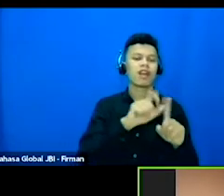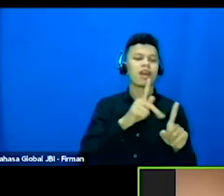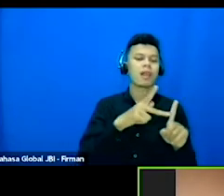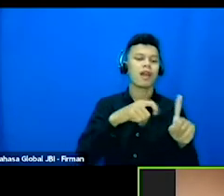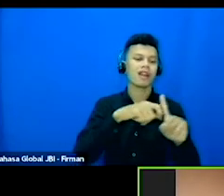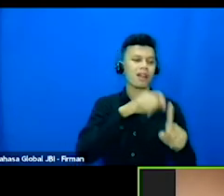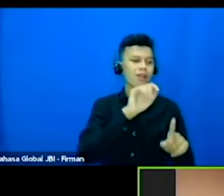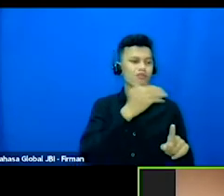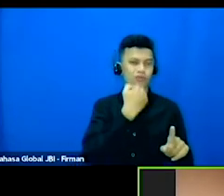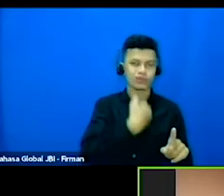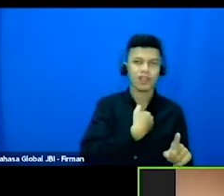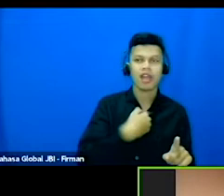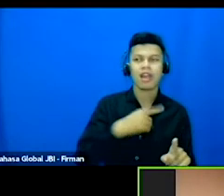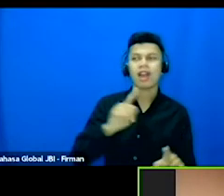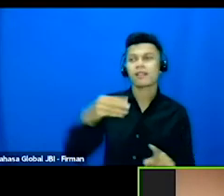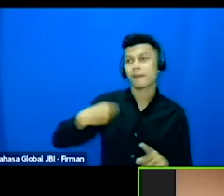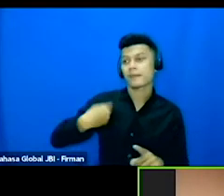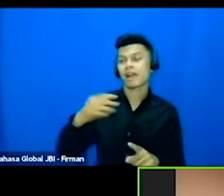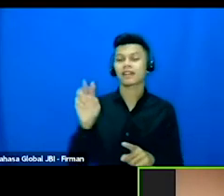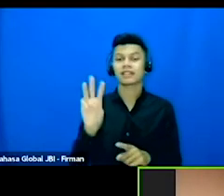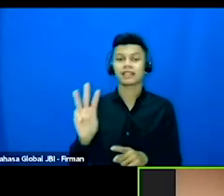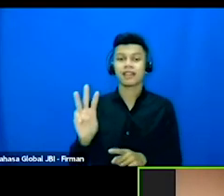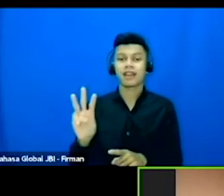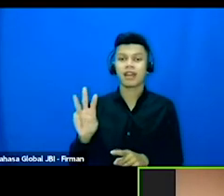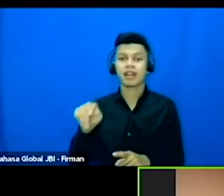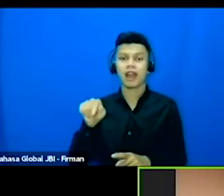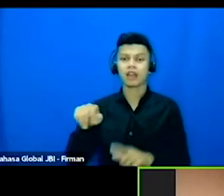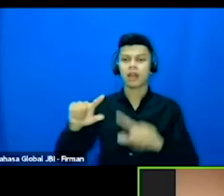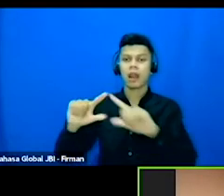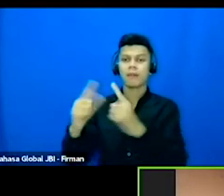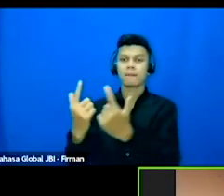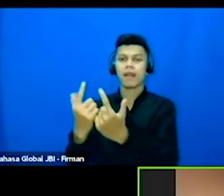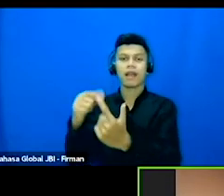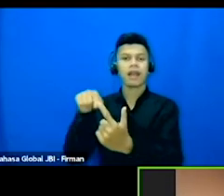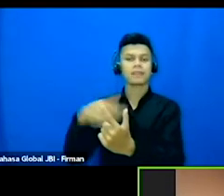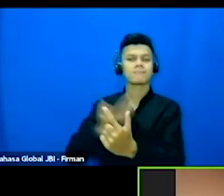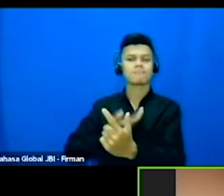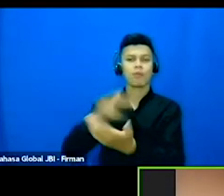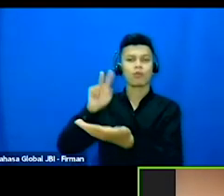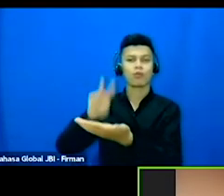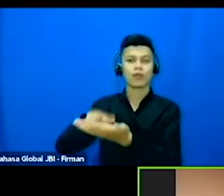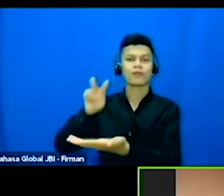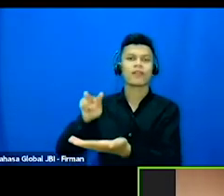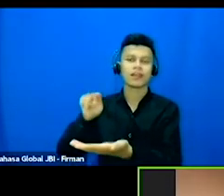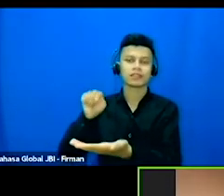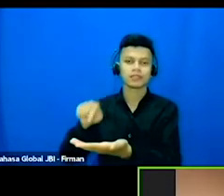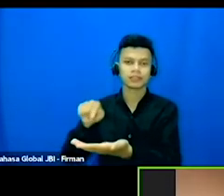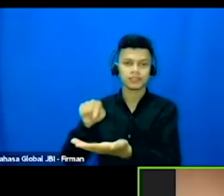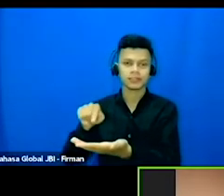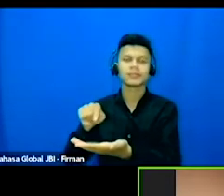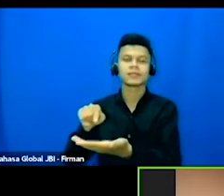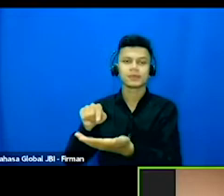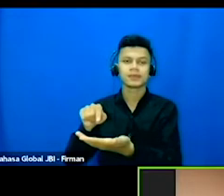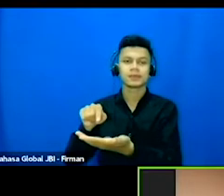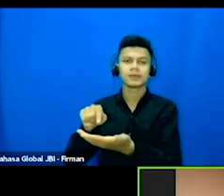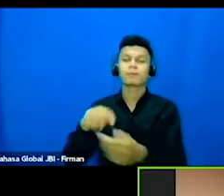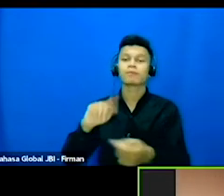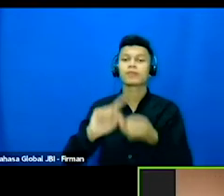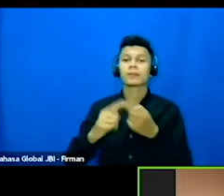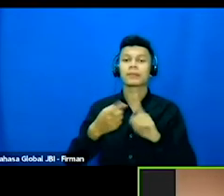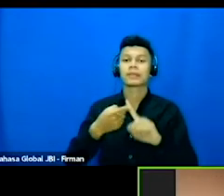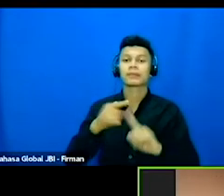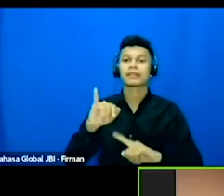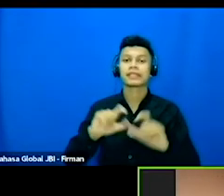Oh ada ada via ketiga dimana lembaga itulah yang akan melakukan verifikasi ditemani SDM juga